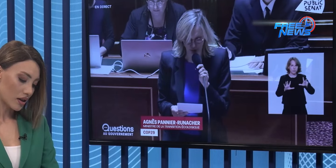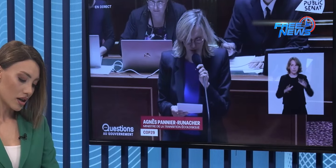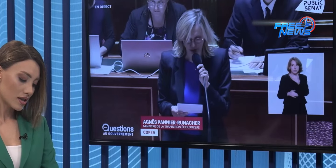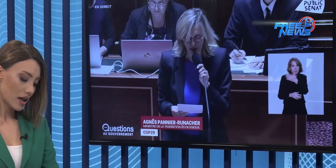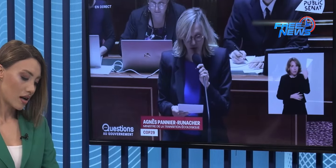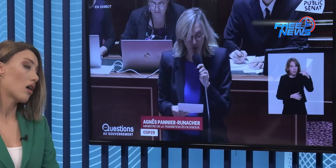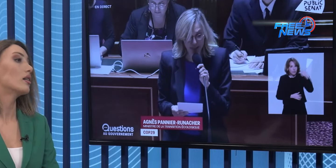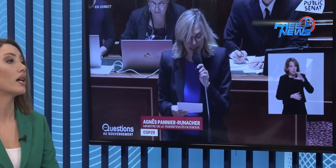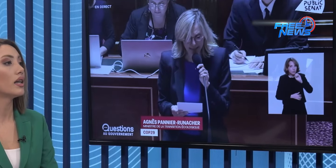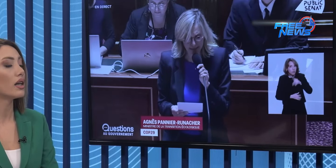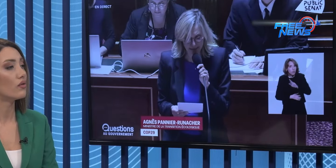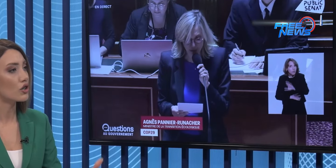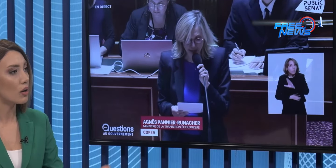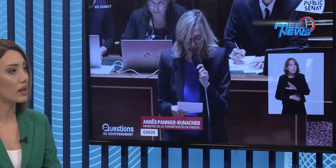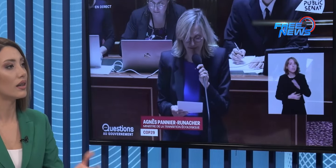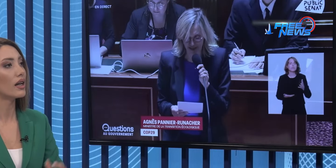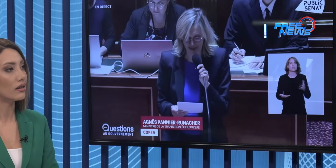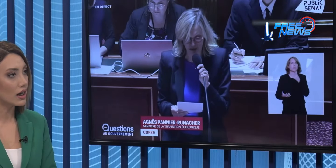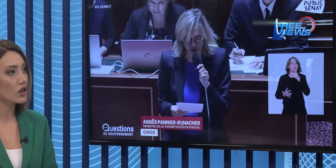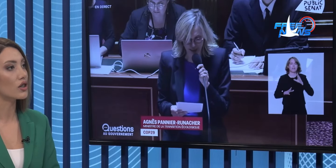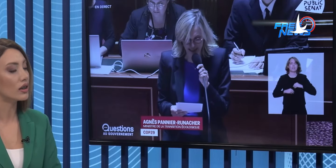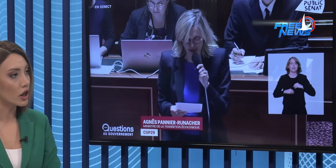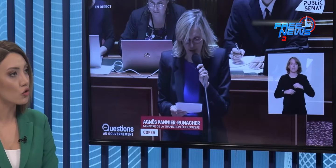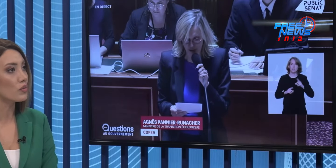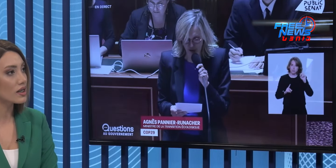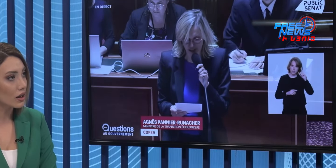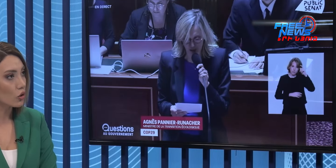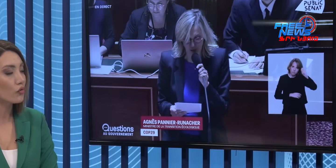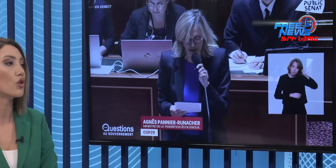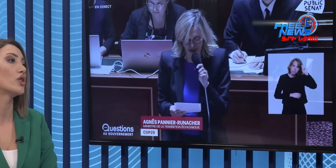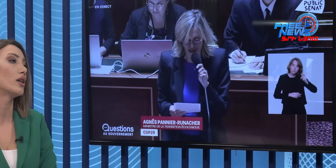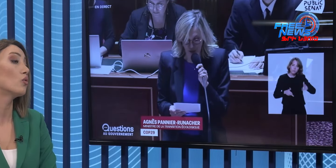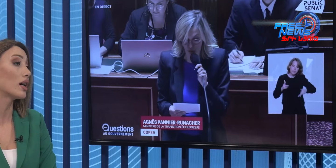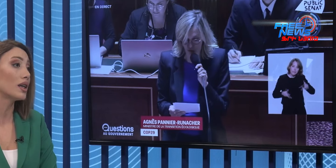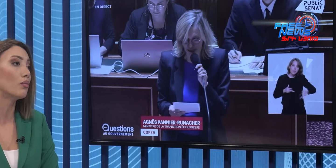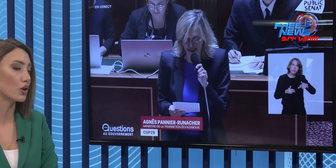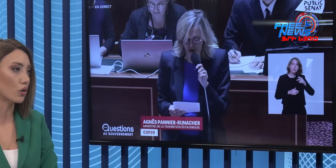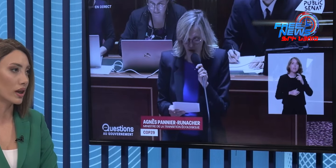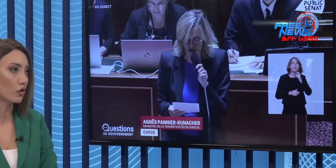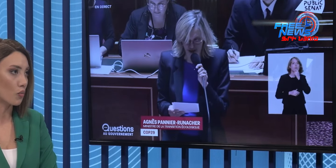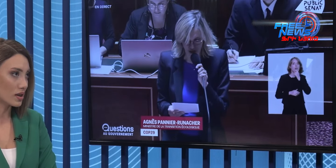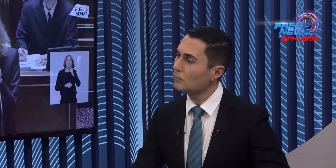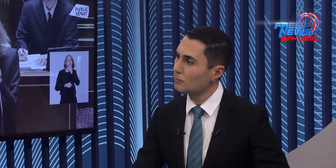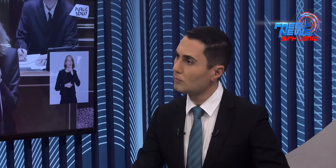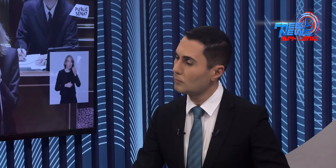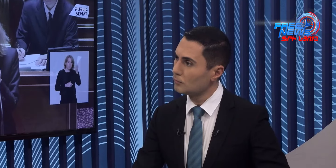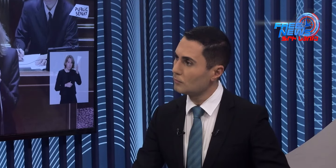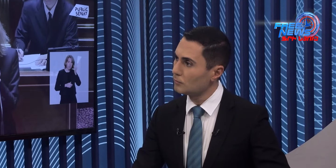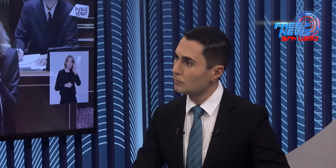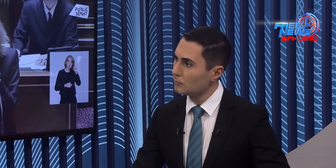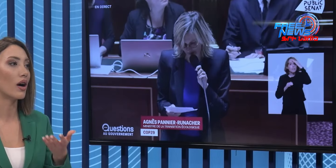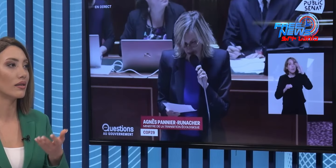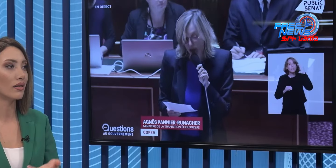Նա հայտարարեց, թե նախագահի եւ վարչապետի հետ երկար քննարկումից հետո որոշել են ուղղակի բոյկոտել COP29-ը։